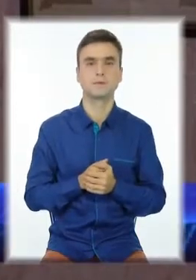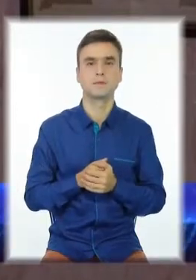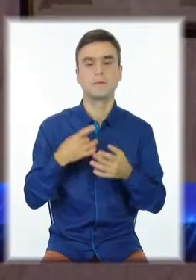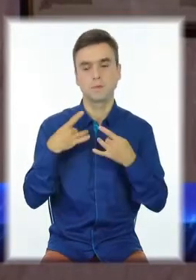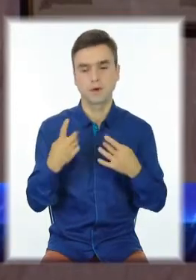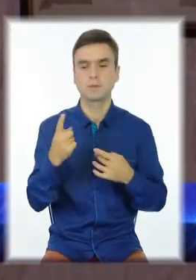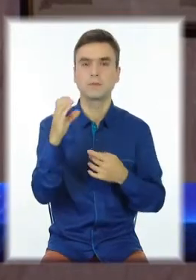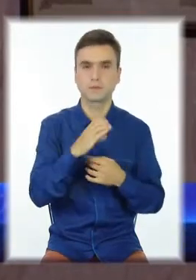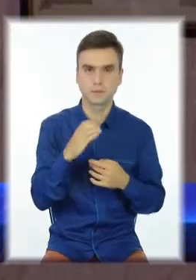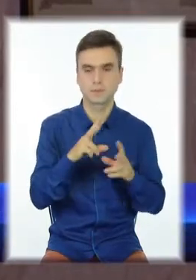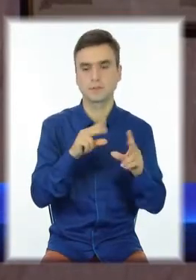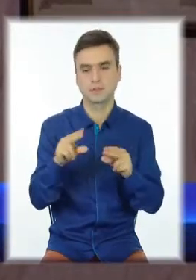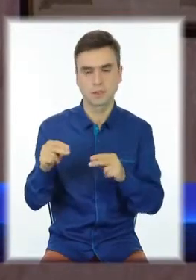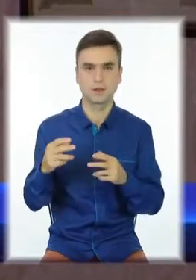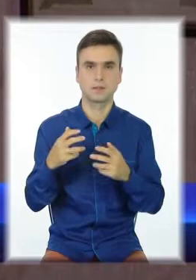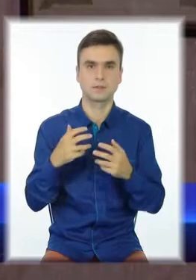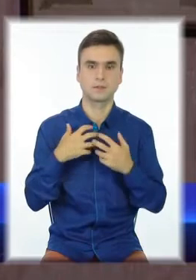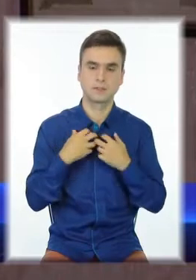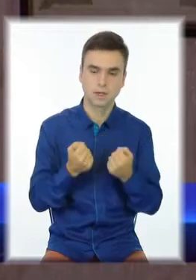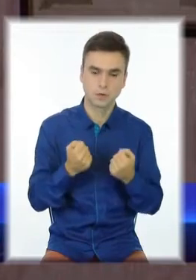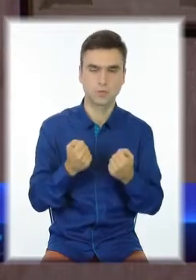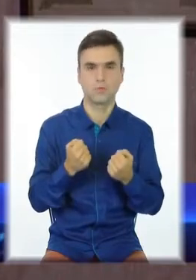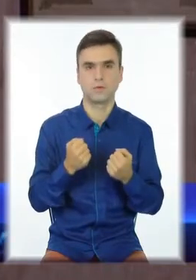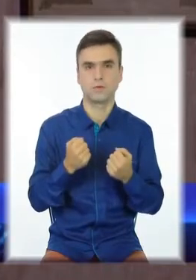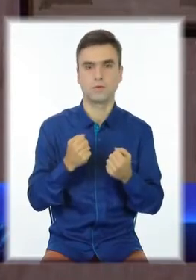щастя, здоров'я, учитесь добре